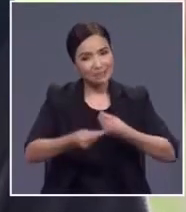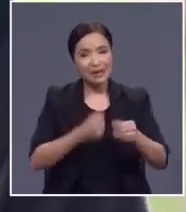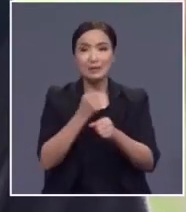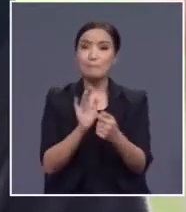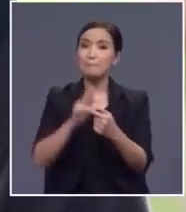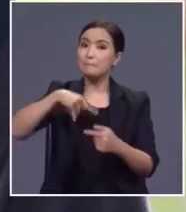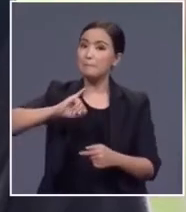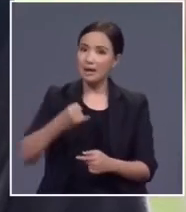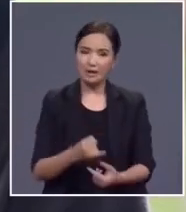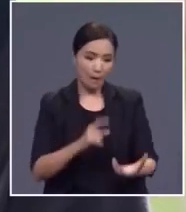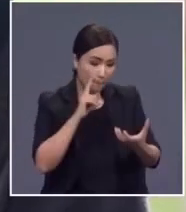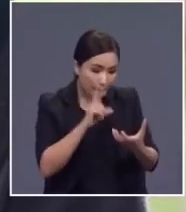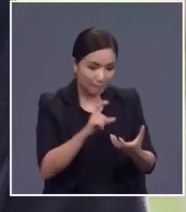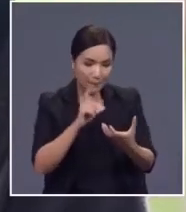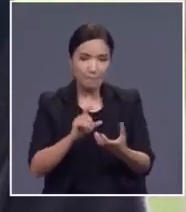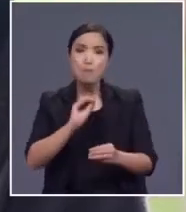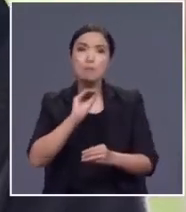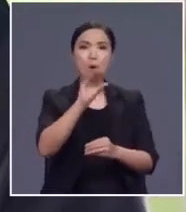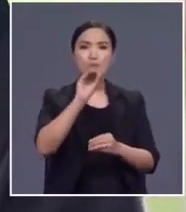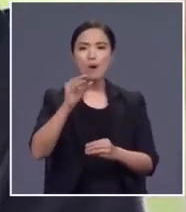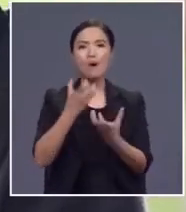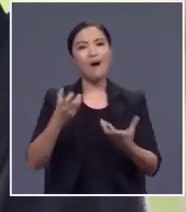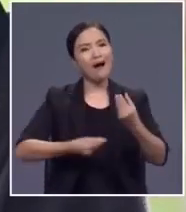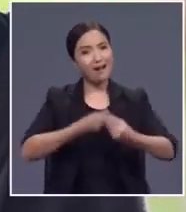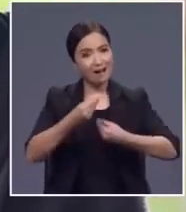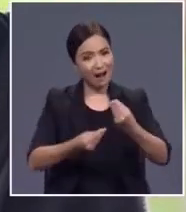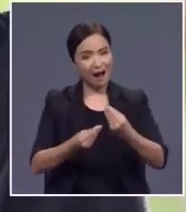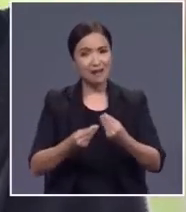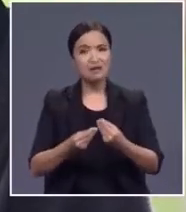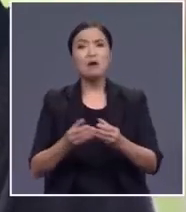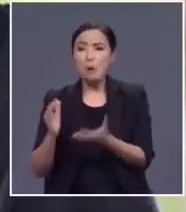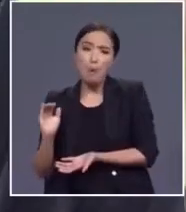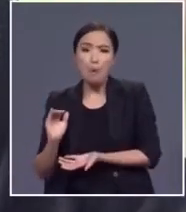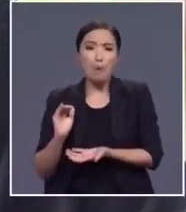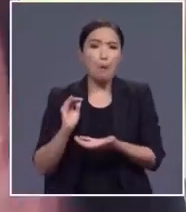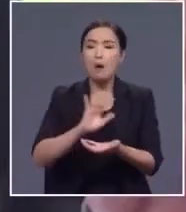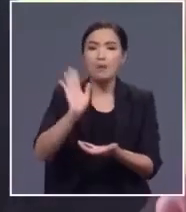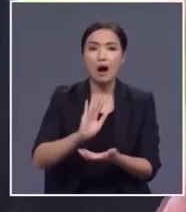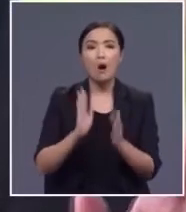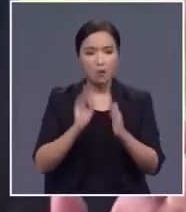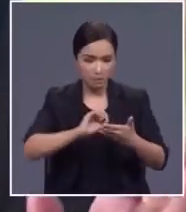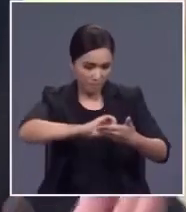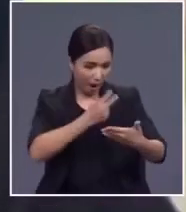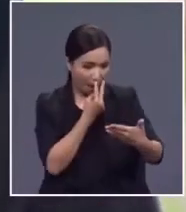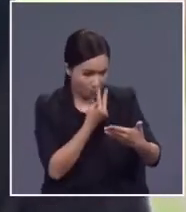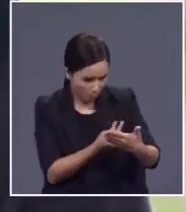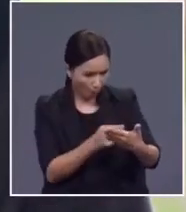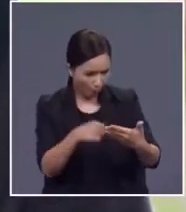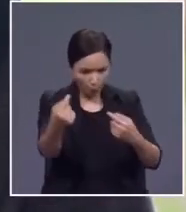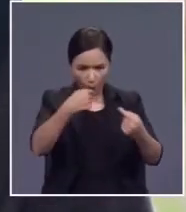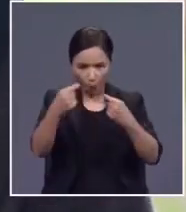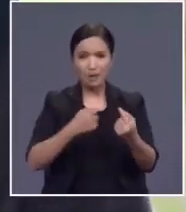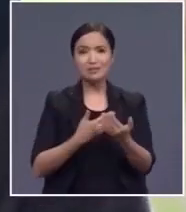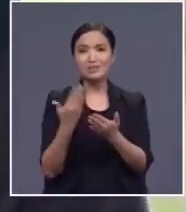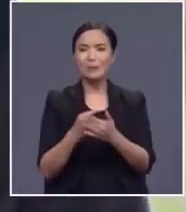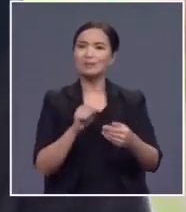ออนไลน์ก็เป็นช่องทางที่ดีไม่ต้องไปขายตามตลาดนัดแล้วก็มีผู้คนได้เข้ามาดูอีกมากมายนะคะก็เป็นช่องทาง